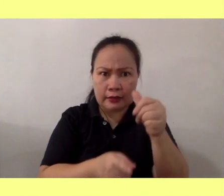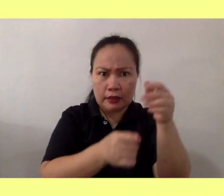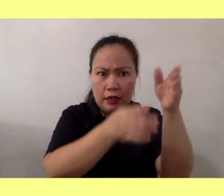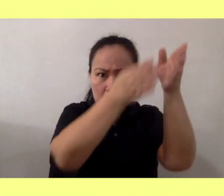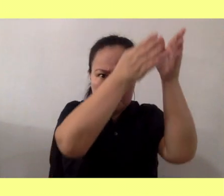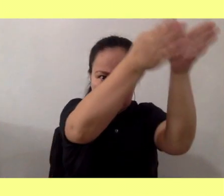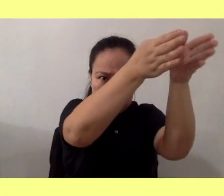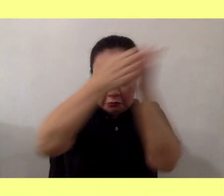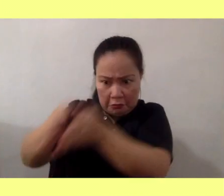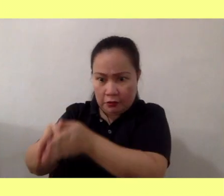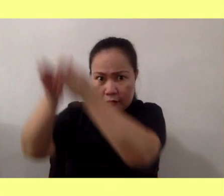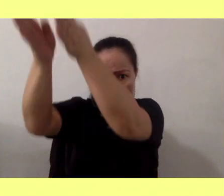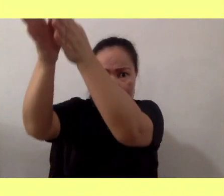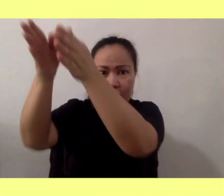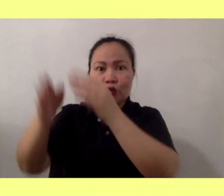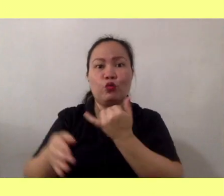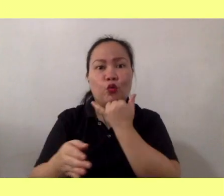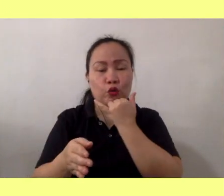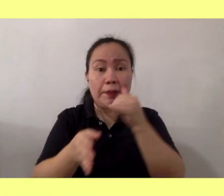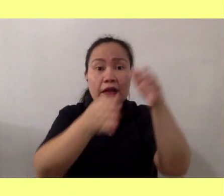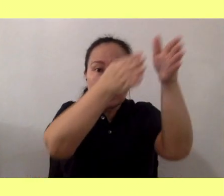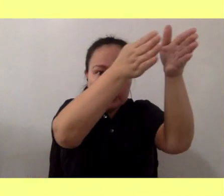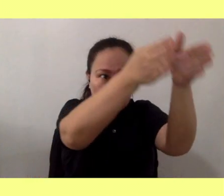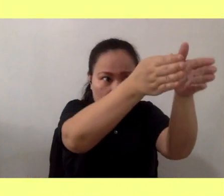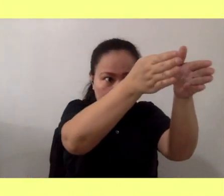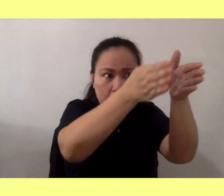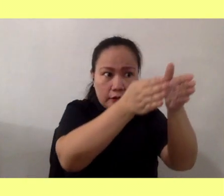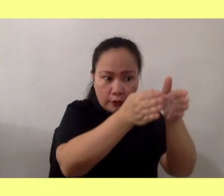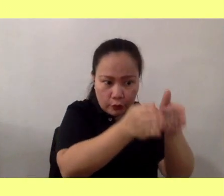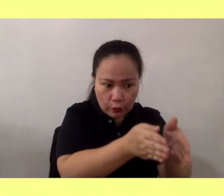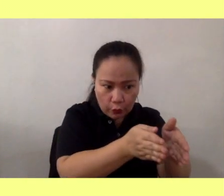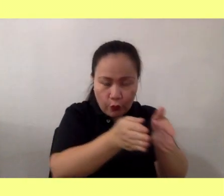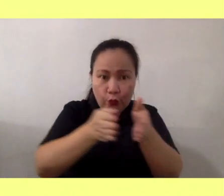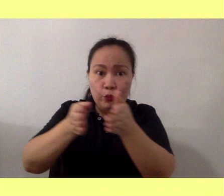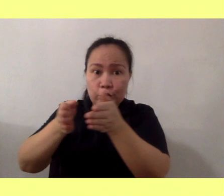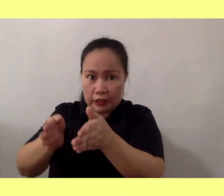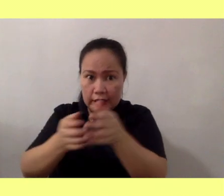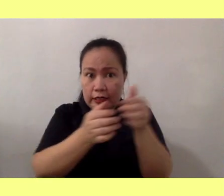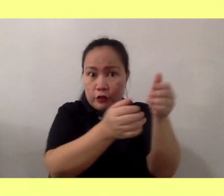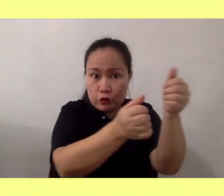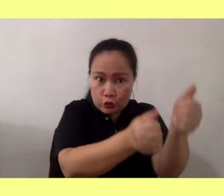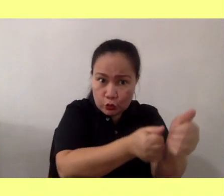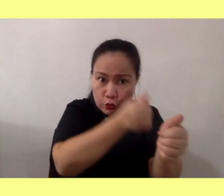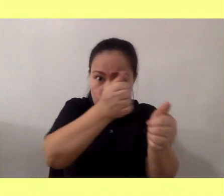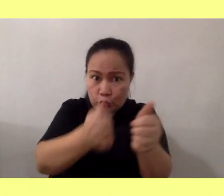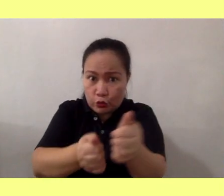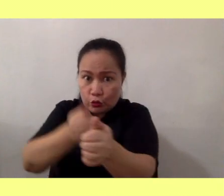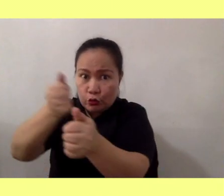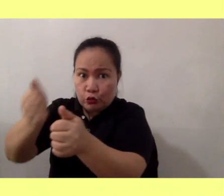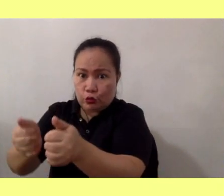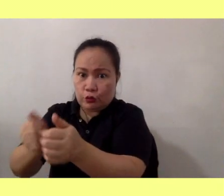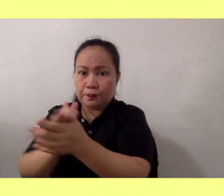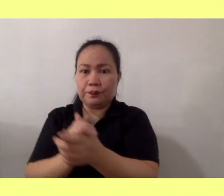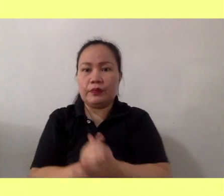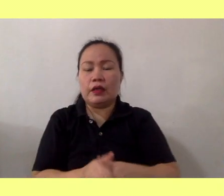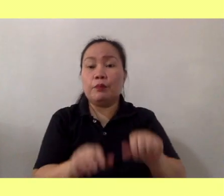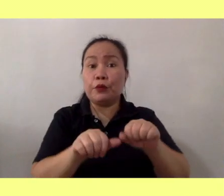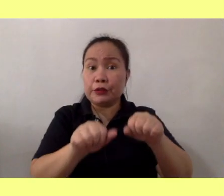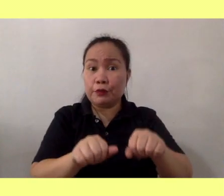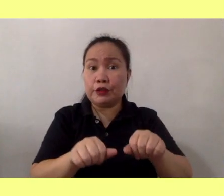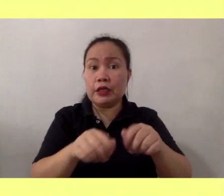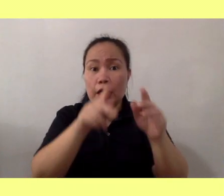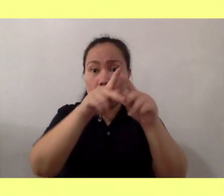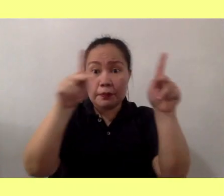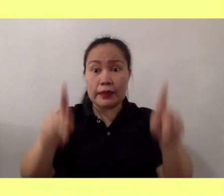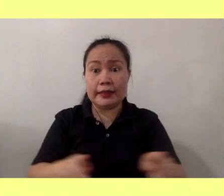LIE. Okay? So, dapat magkakasunod po. Okay? And then another, pwede rin